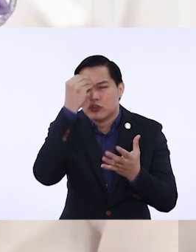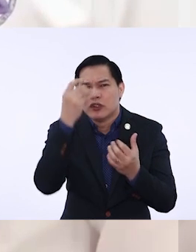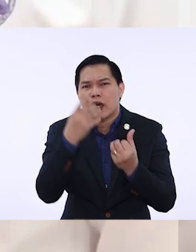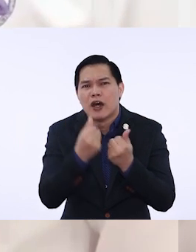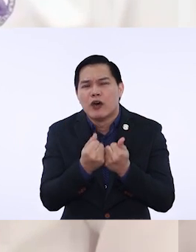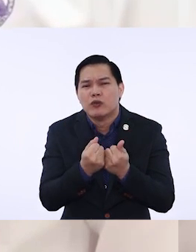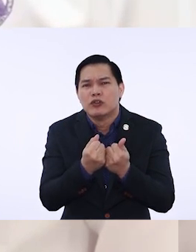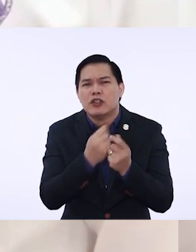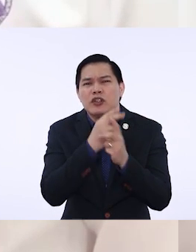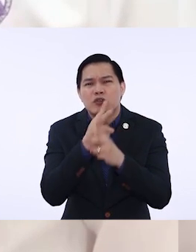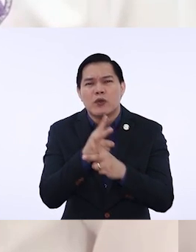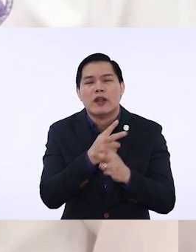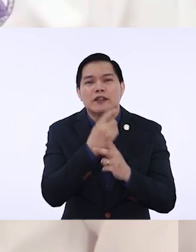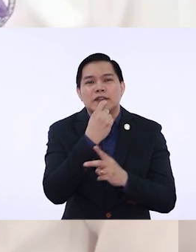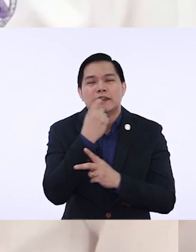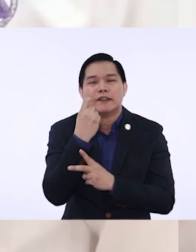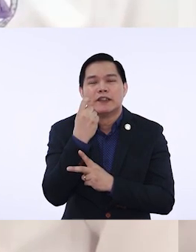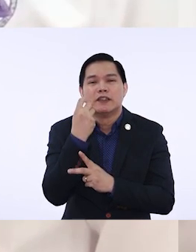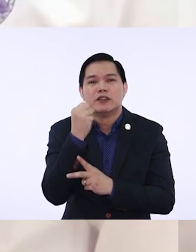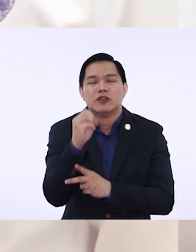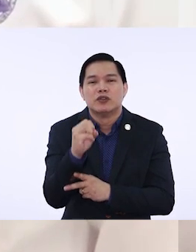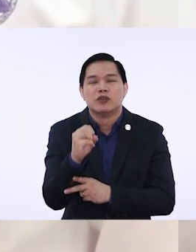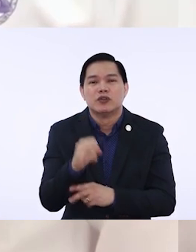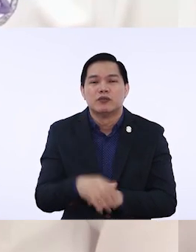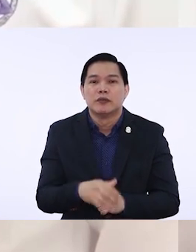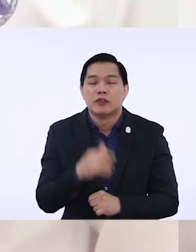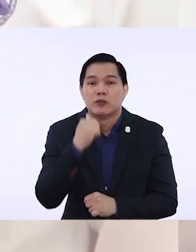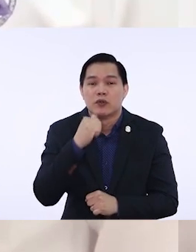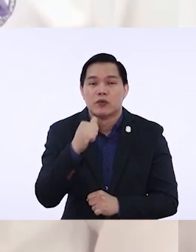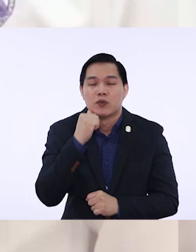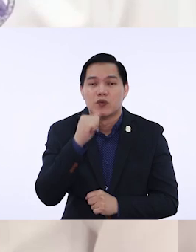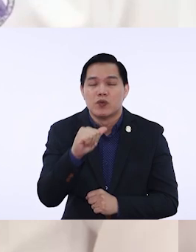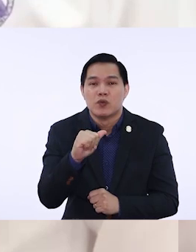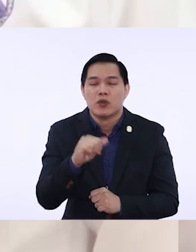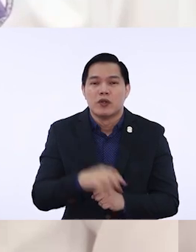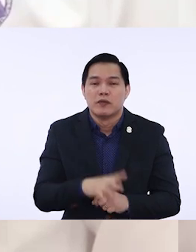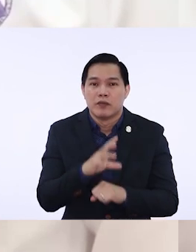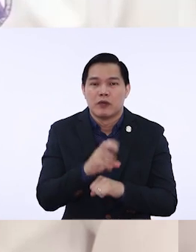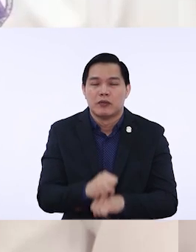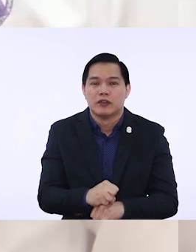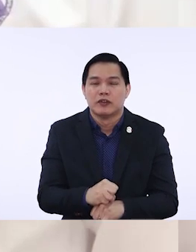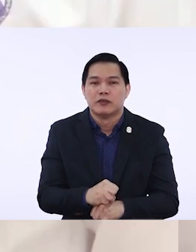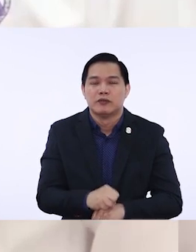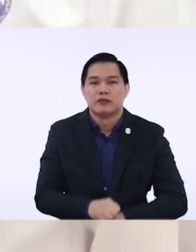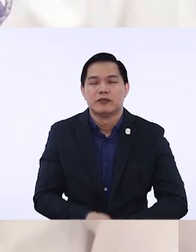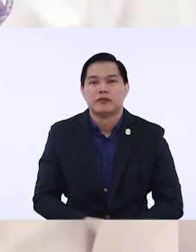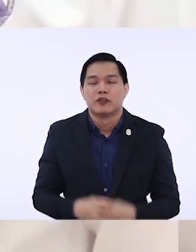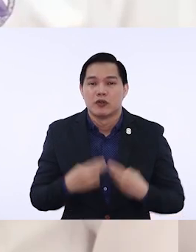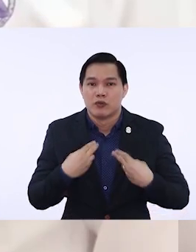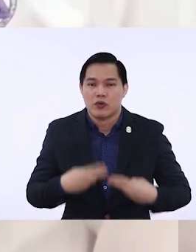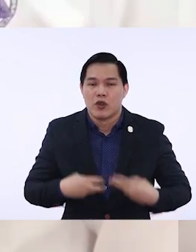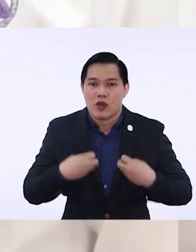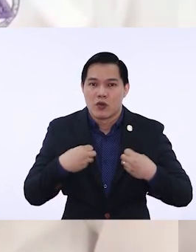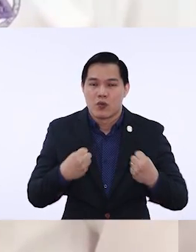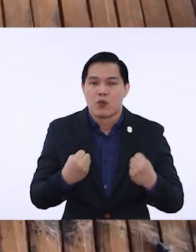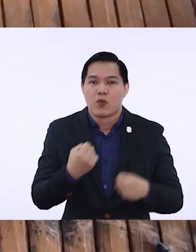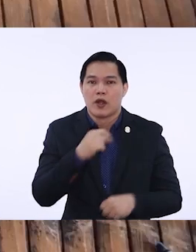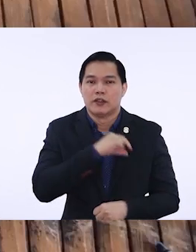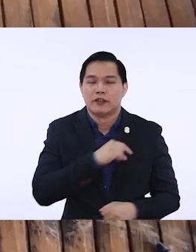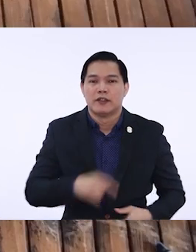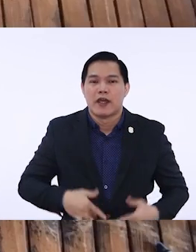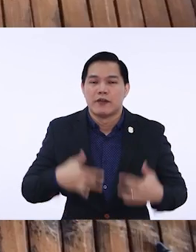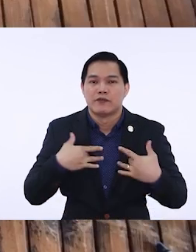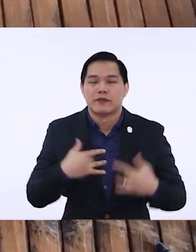Kapag in-apply nila ito sa kanilang daily routine, they can greatly improve their overall health and the quality of